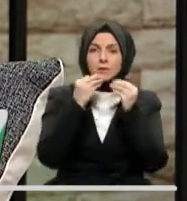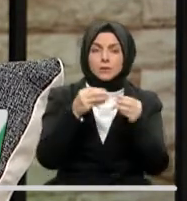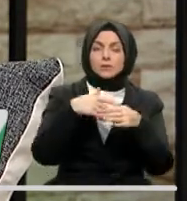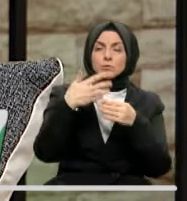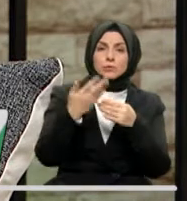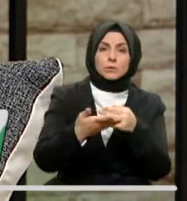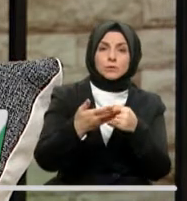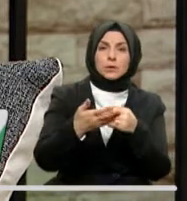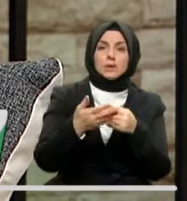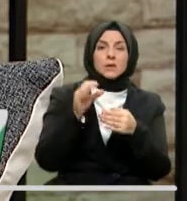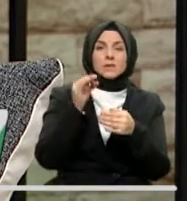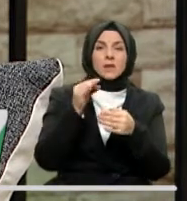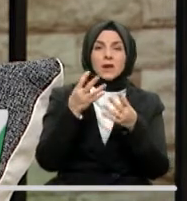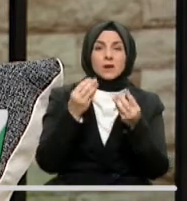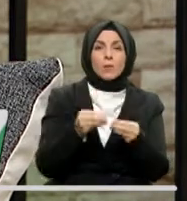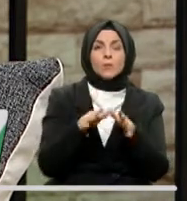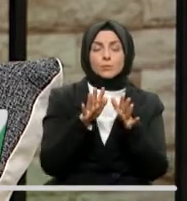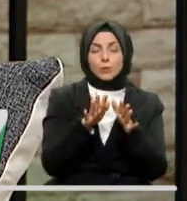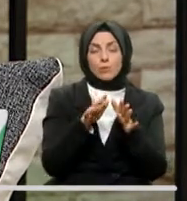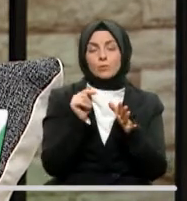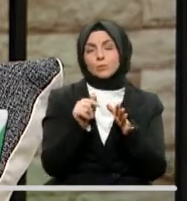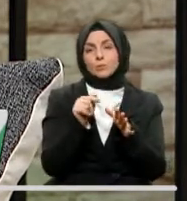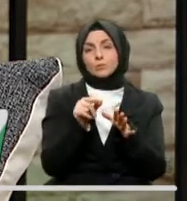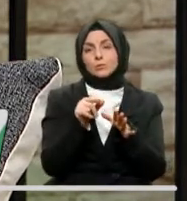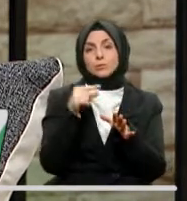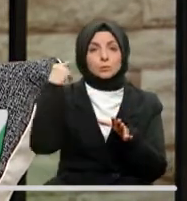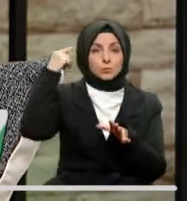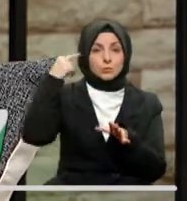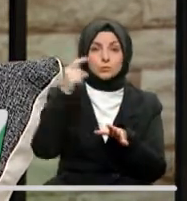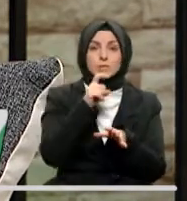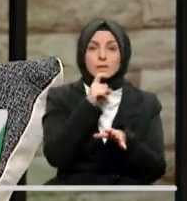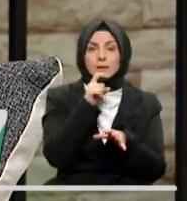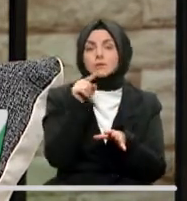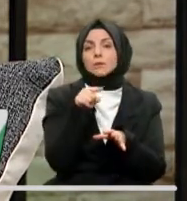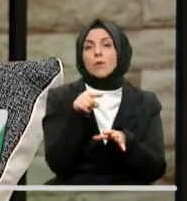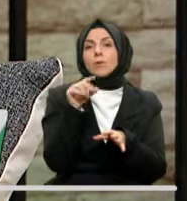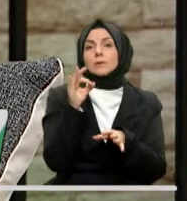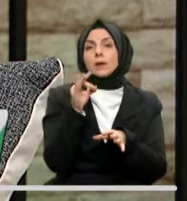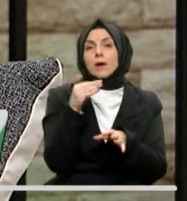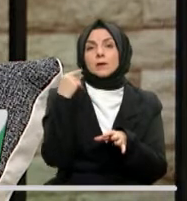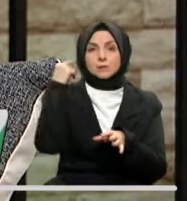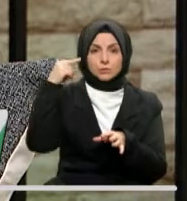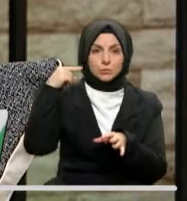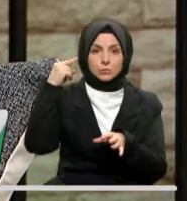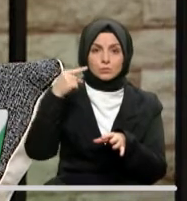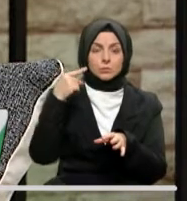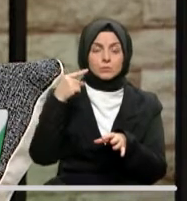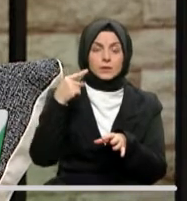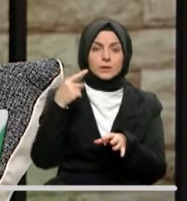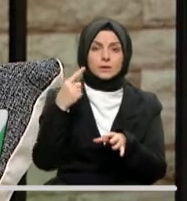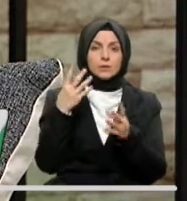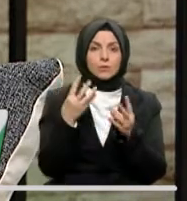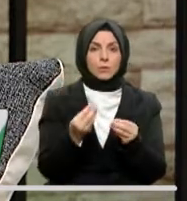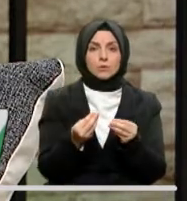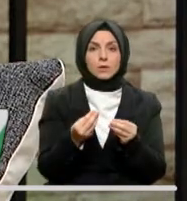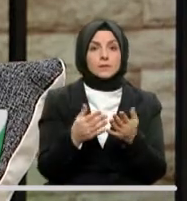oluyorum Çünkü değer böyle bir şey değil o değer algısı sizi tatmin edecek Evet ben de yendim dedirtecek kişi sizin